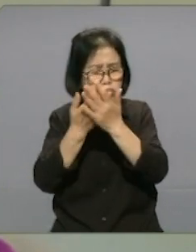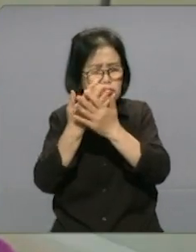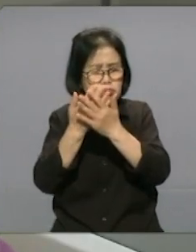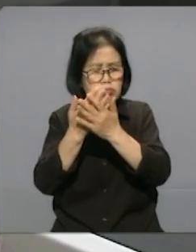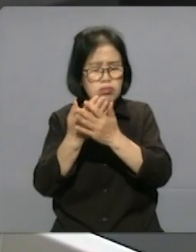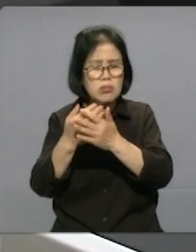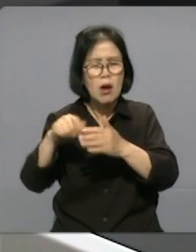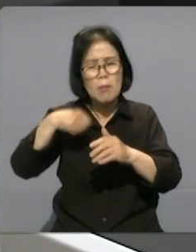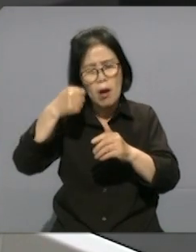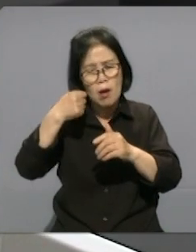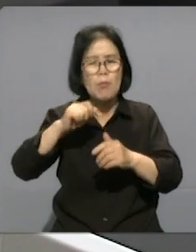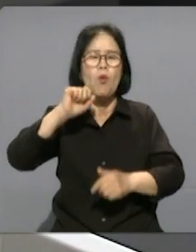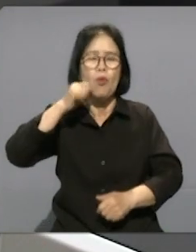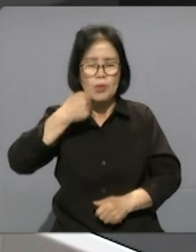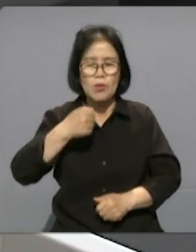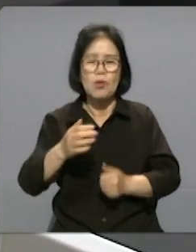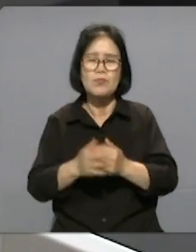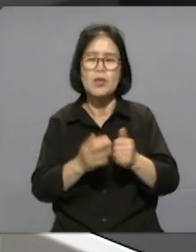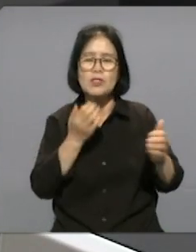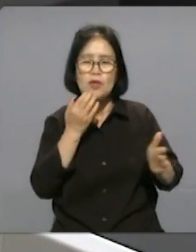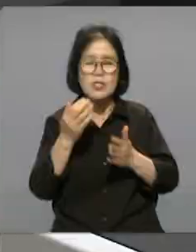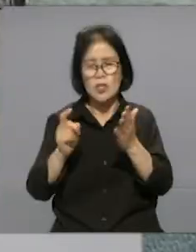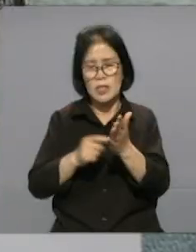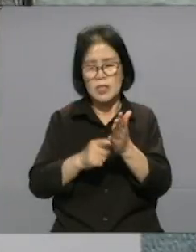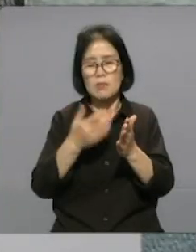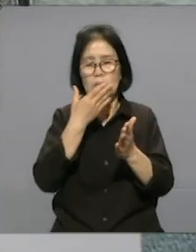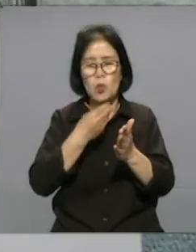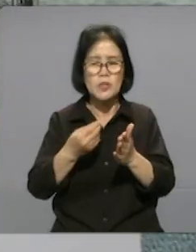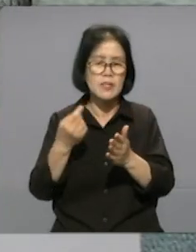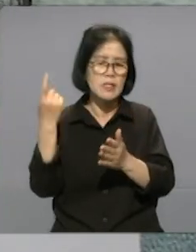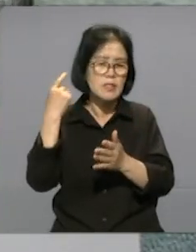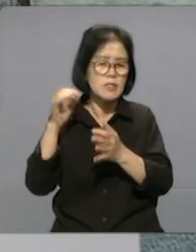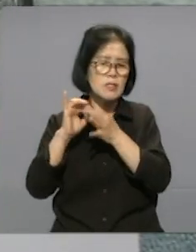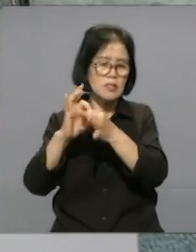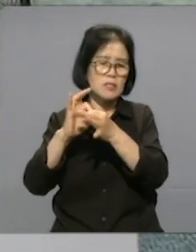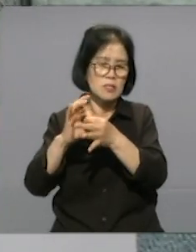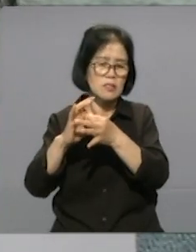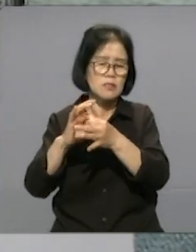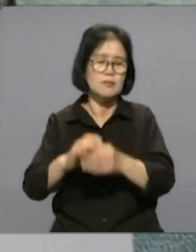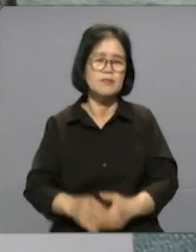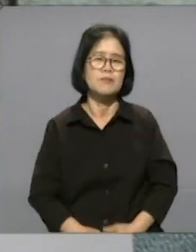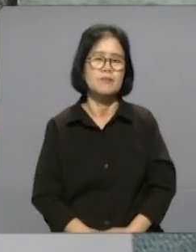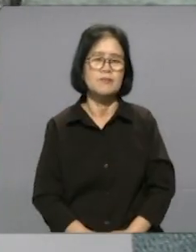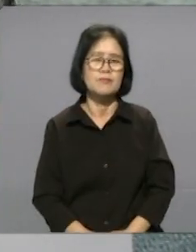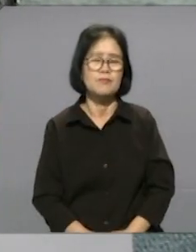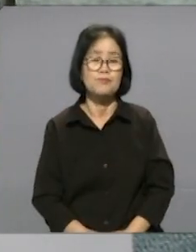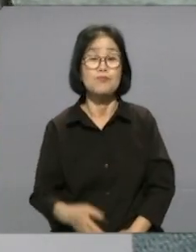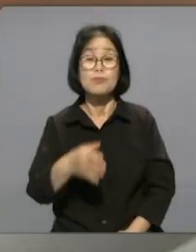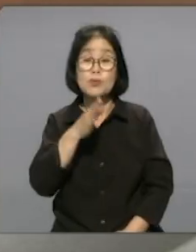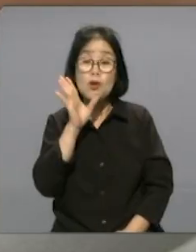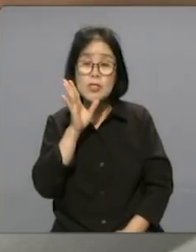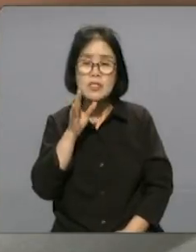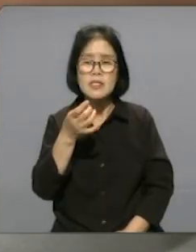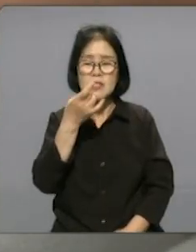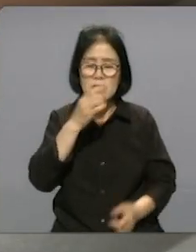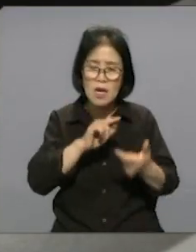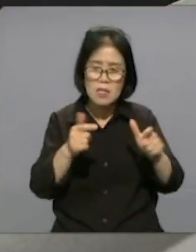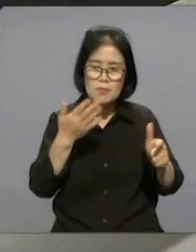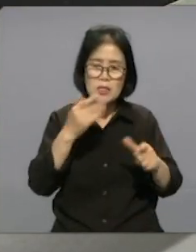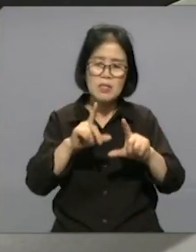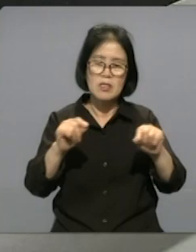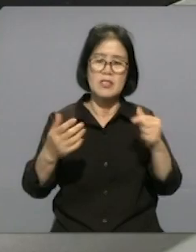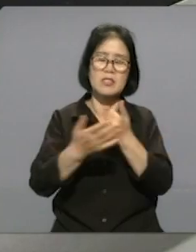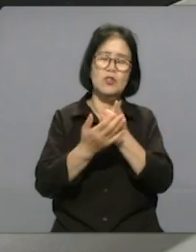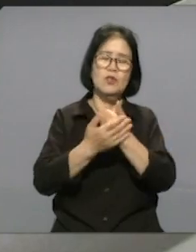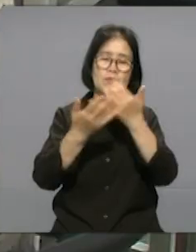끼니조차 챙기지 못하자 경기도 긴급복지 한라인으로 제보했습니다 어르신은 쌀과 음식 등을